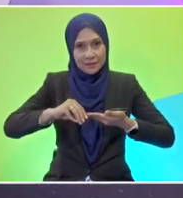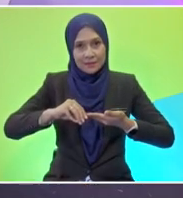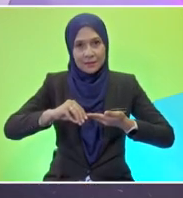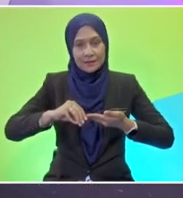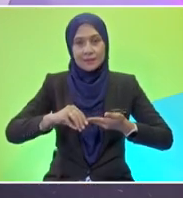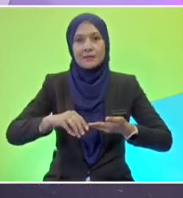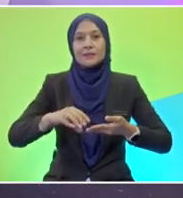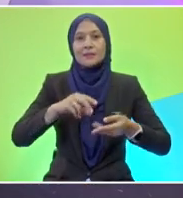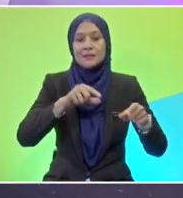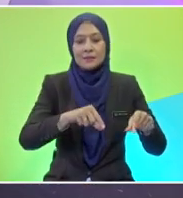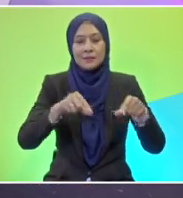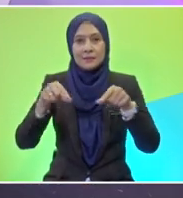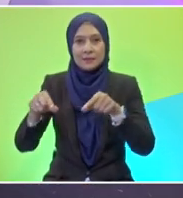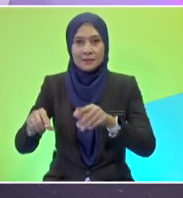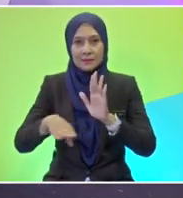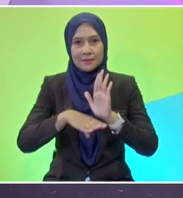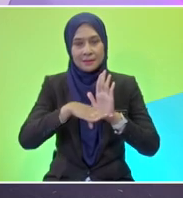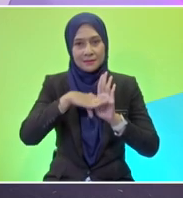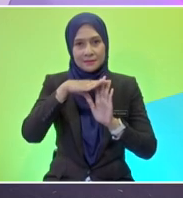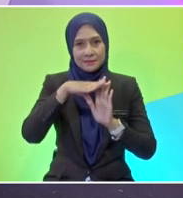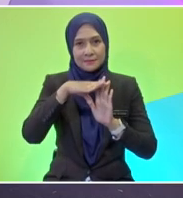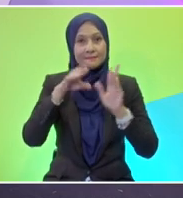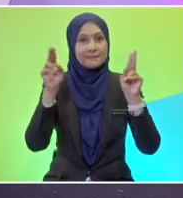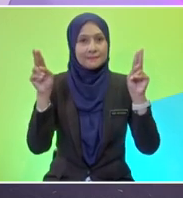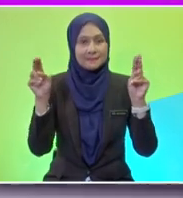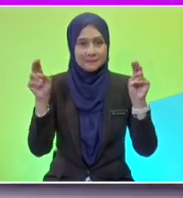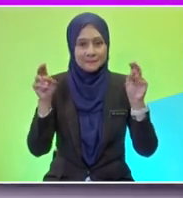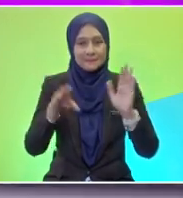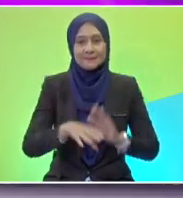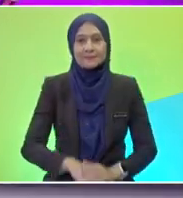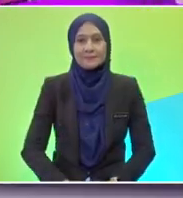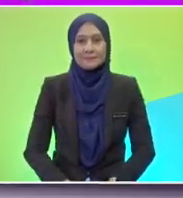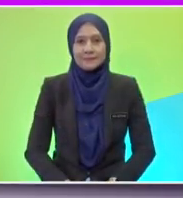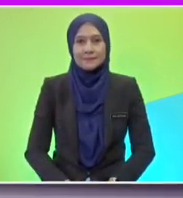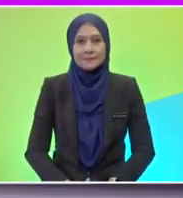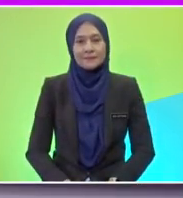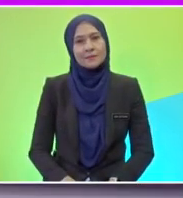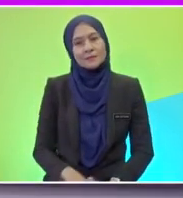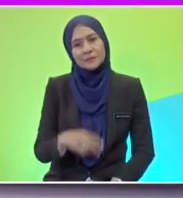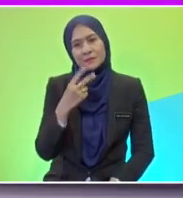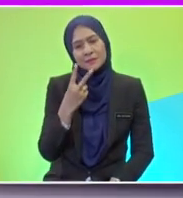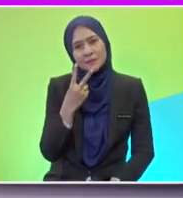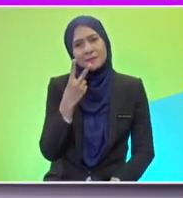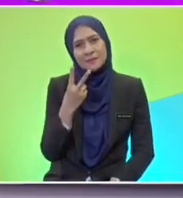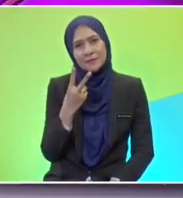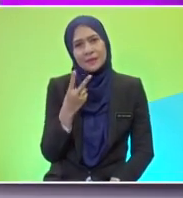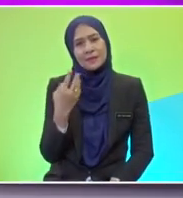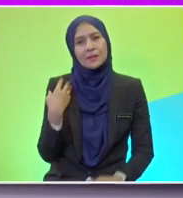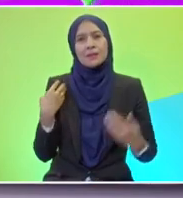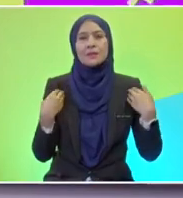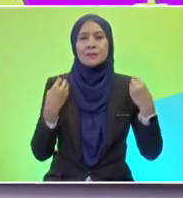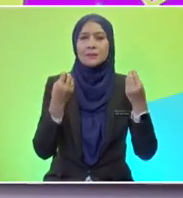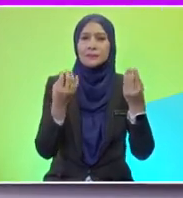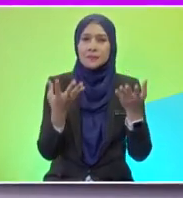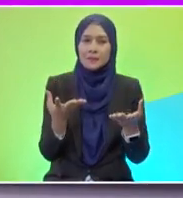juga. Kad gerak baki. Ha, okey. Cuba Kak Fika tengok. Ada berapa nombor yang ada